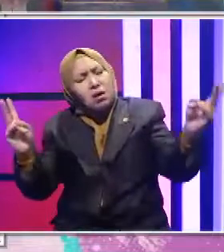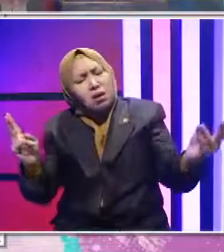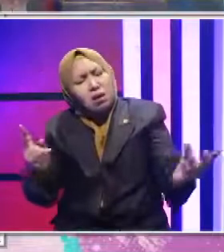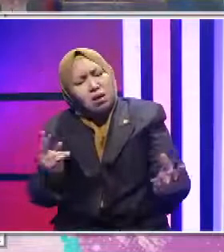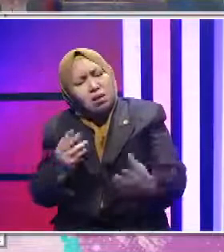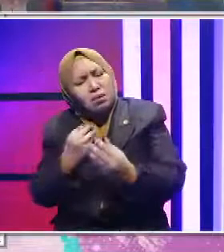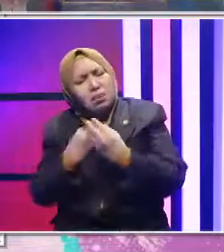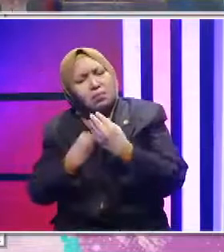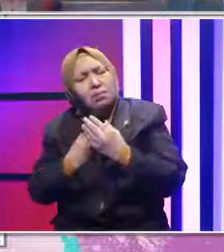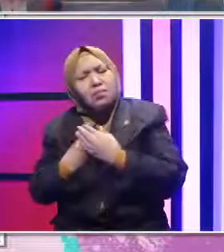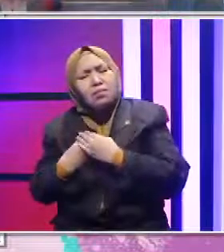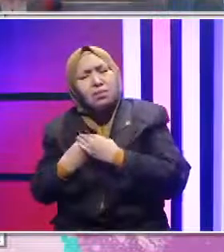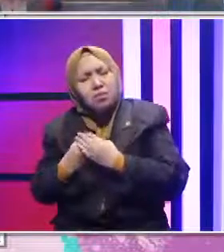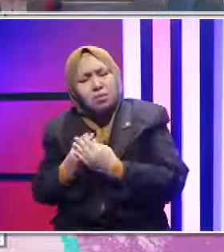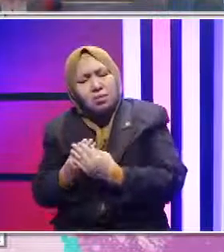الكريم